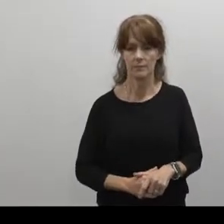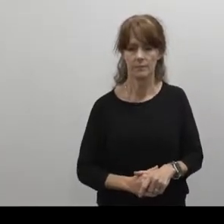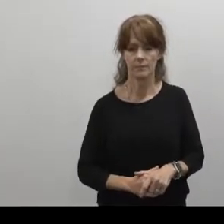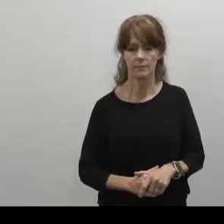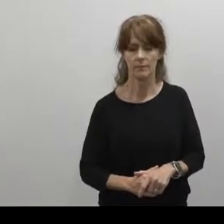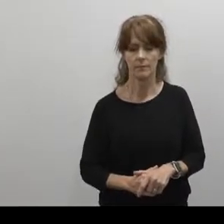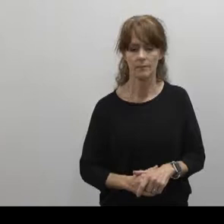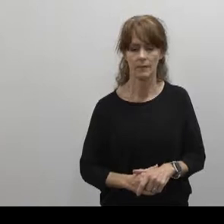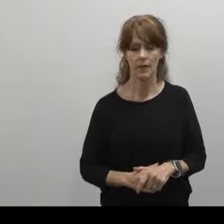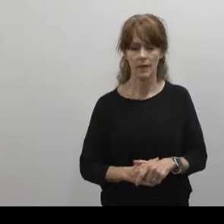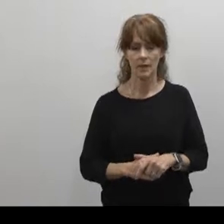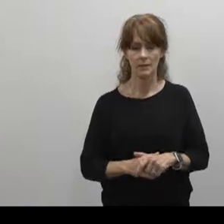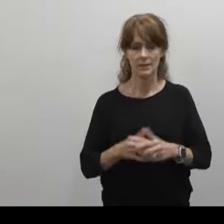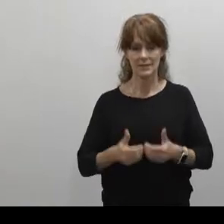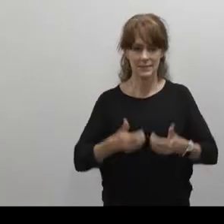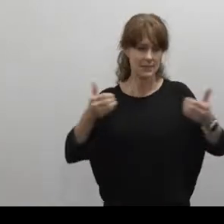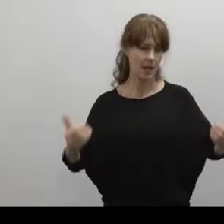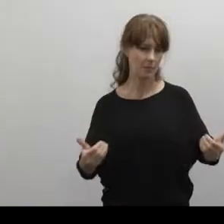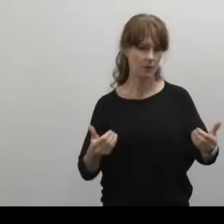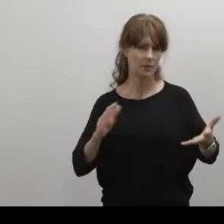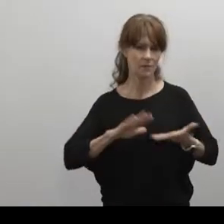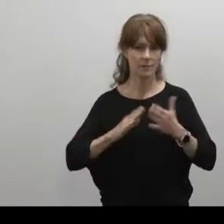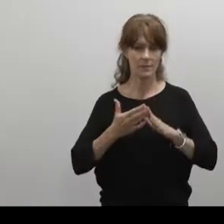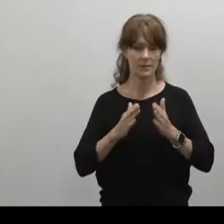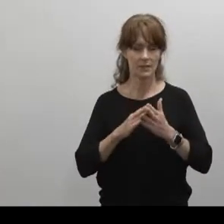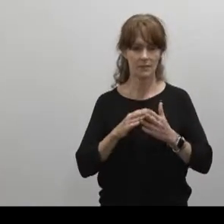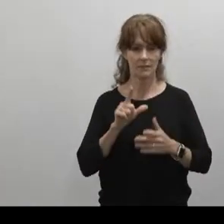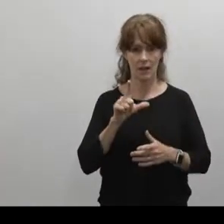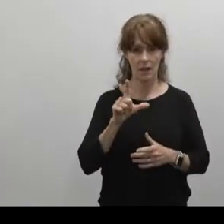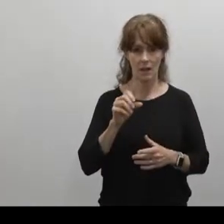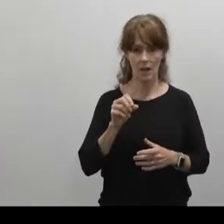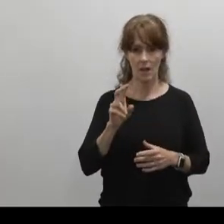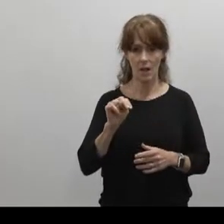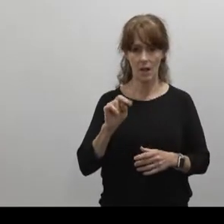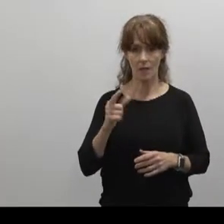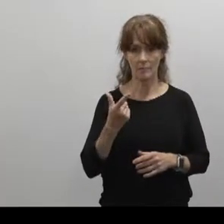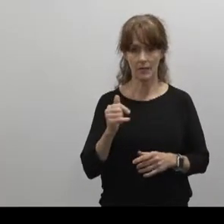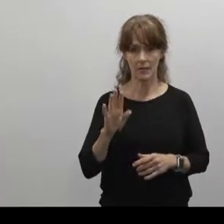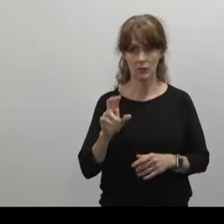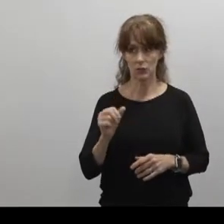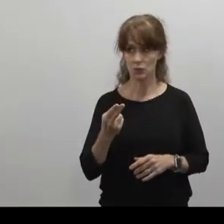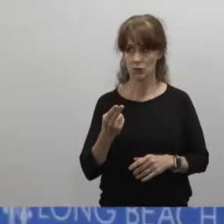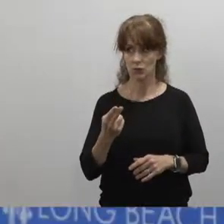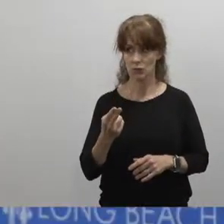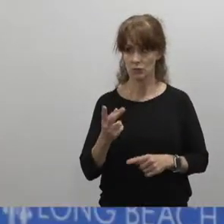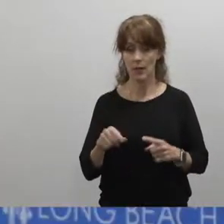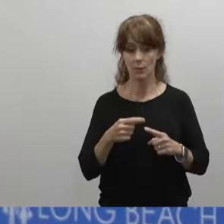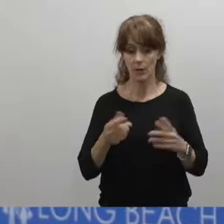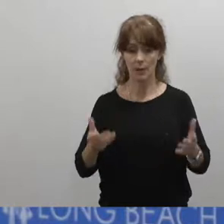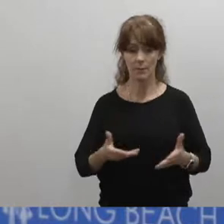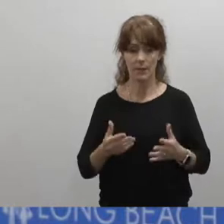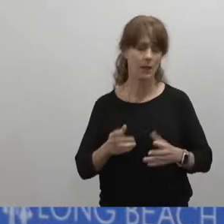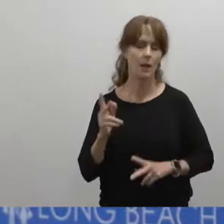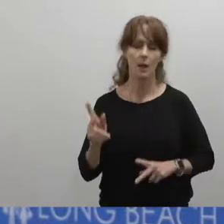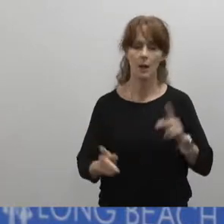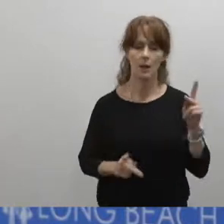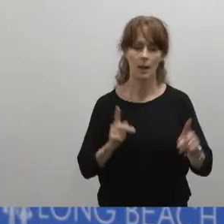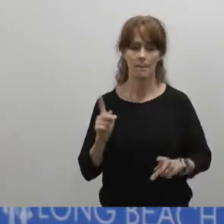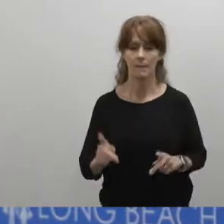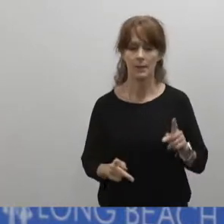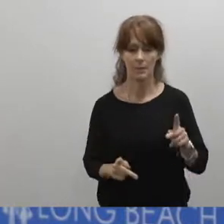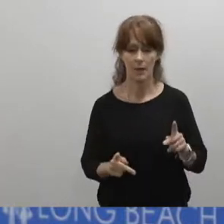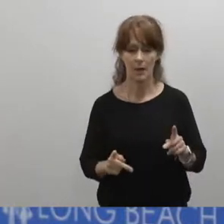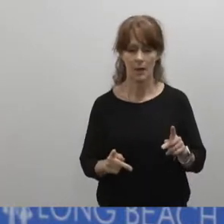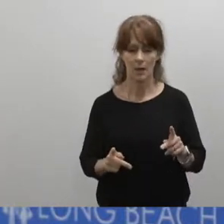Chị nhắc nhọc ẩm bì ngay bì tí cọng lòng. Bịch. Ở vậy được em lưu ní cứ thá. Mà